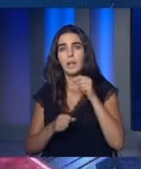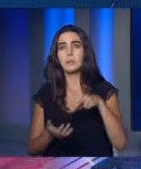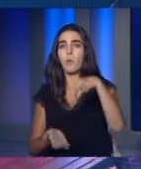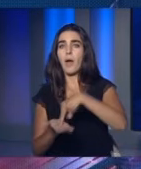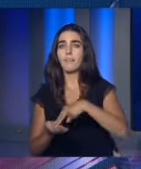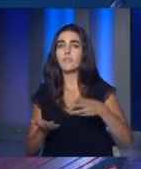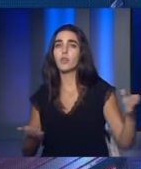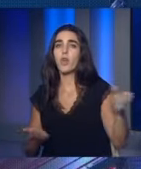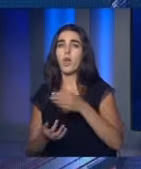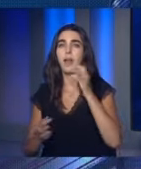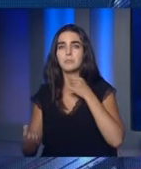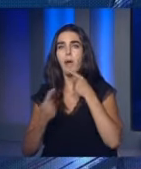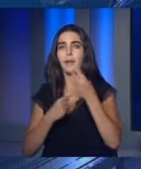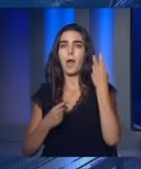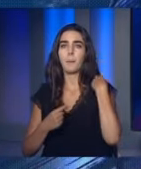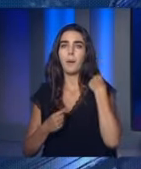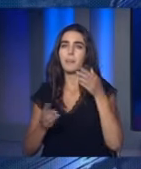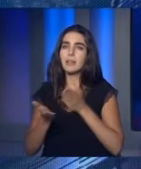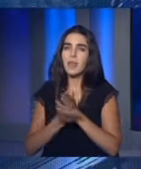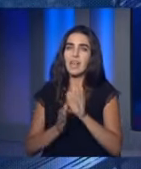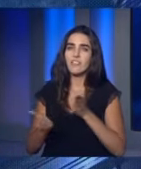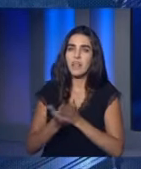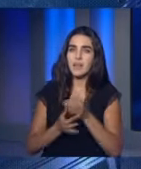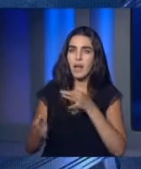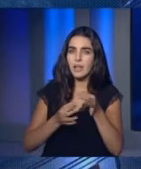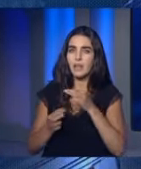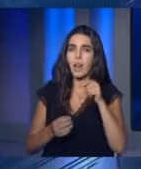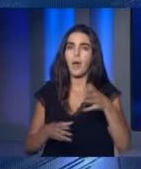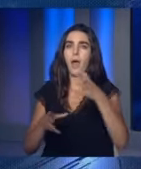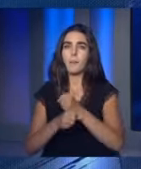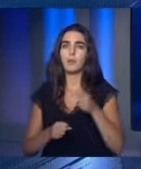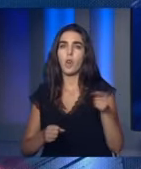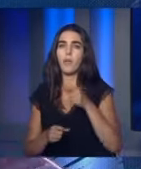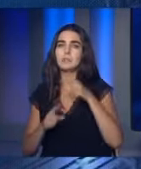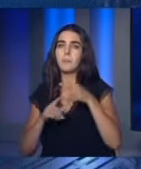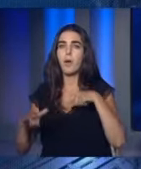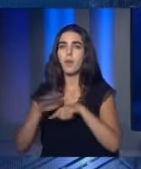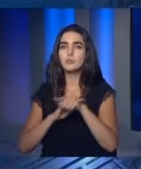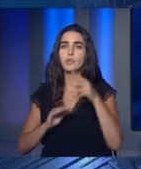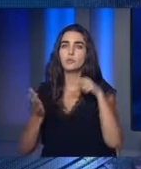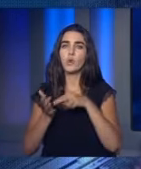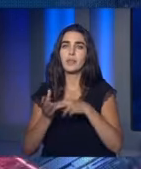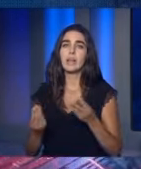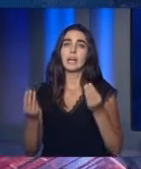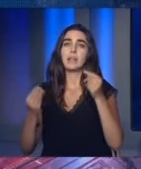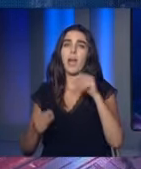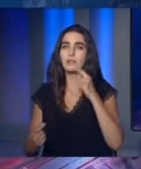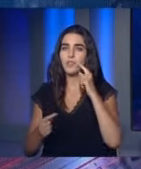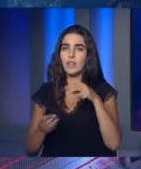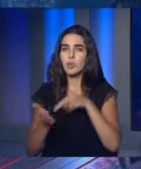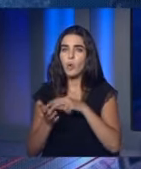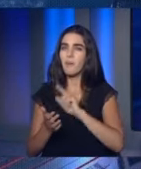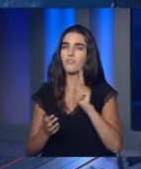لبناني متضامن يقف خلف الأمن العام. ولاحظ البيسري في حديث لمجلة الأمن العام أن أي